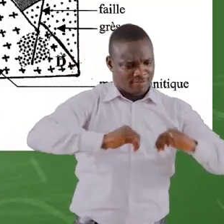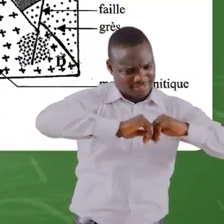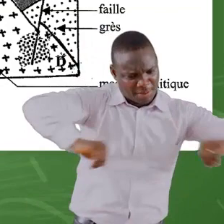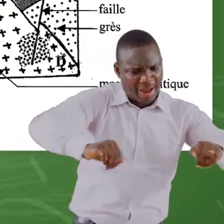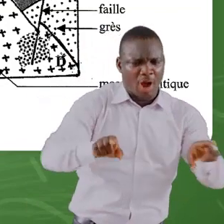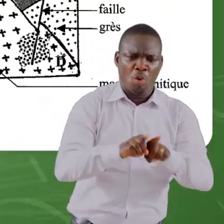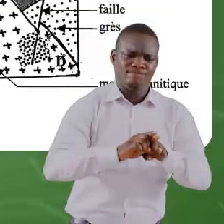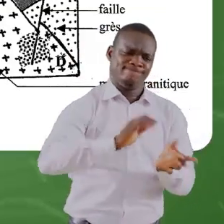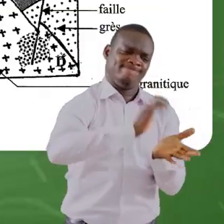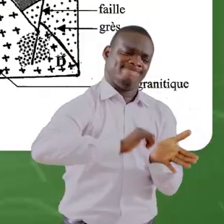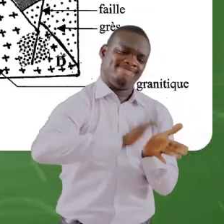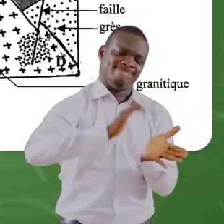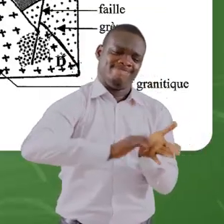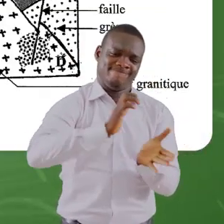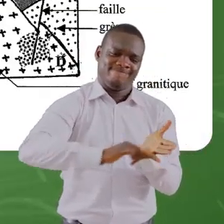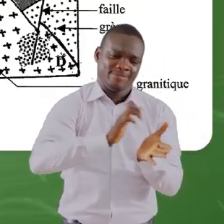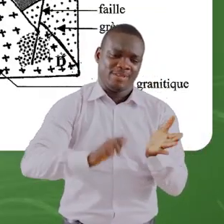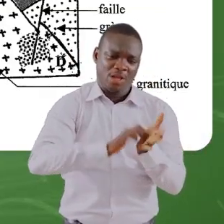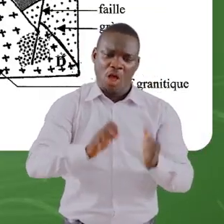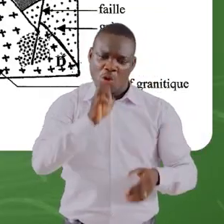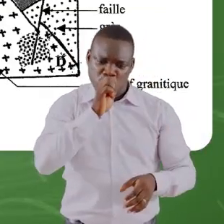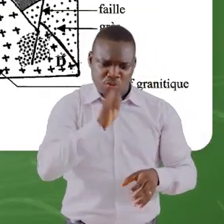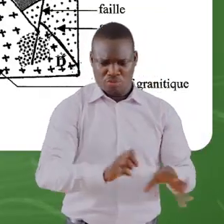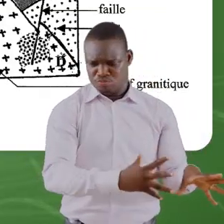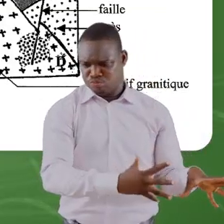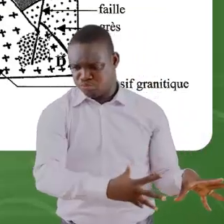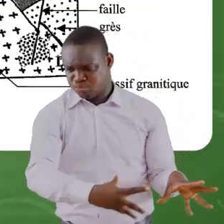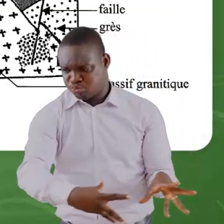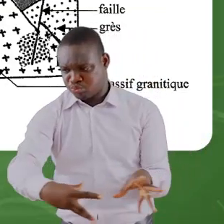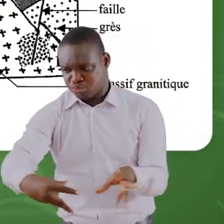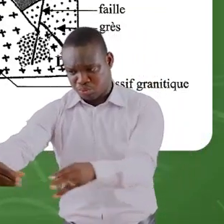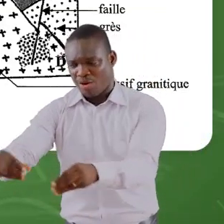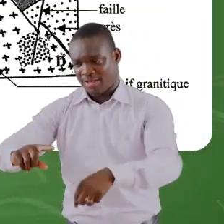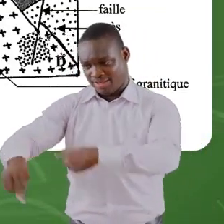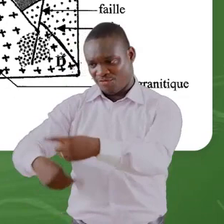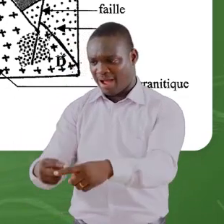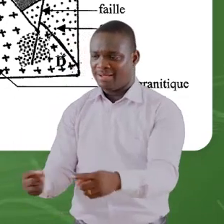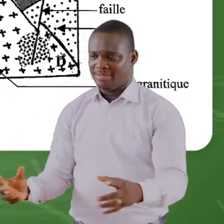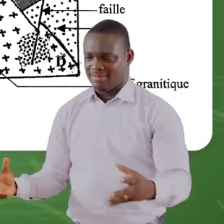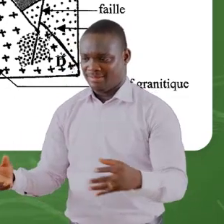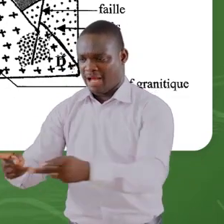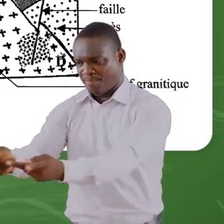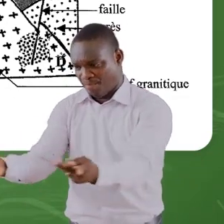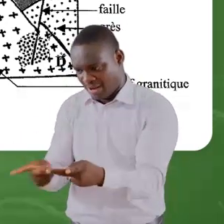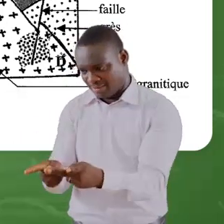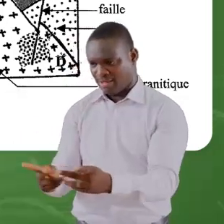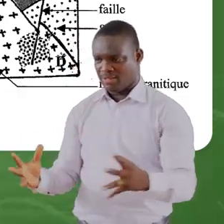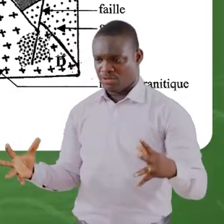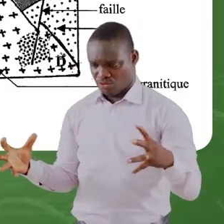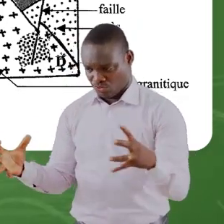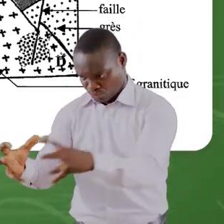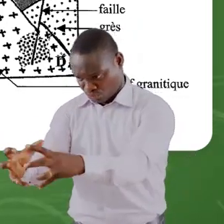séparent de façon précoce du liquide magmatique, cristallisent et